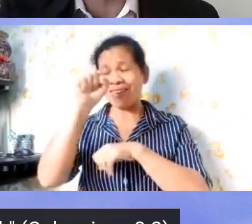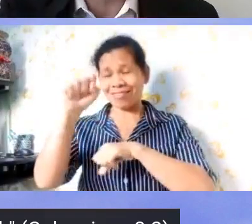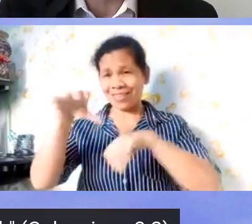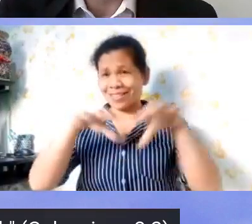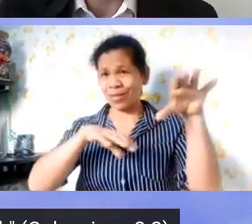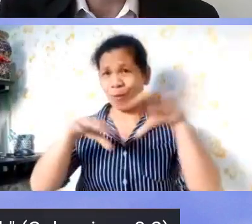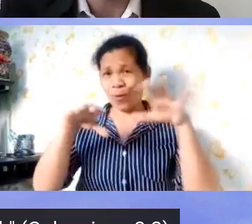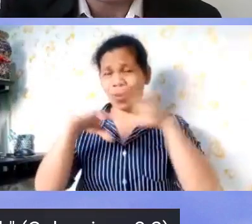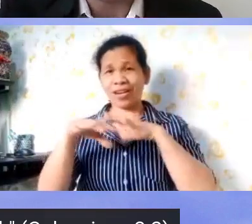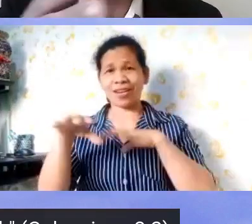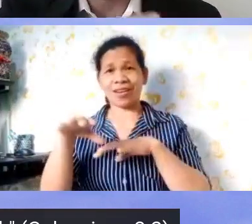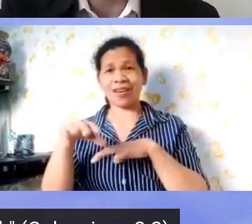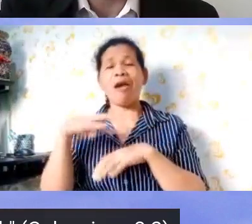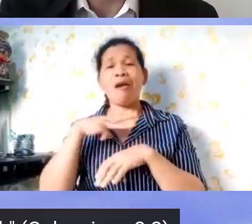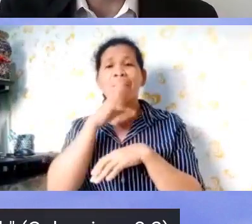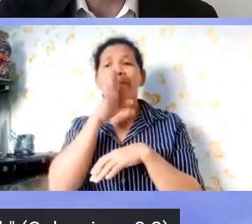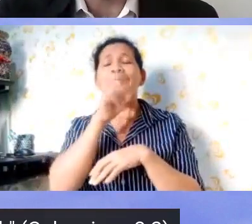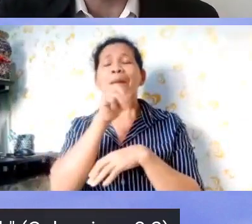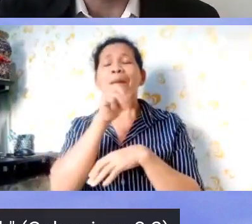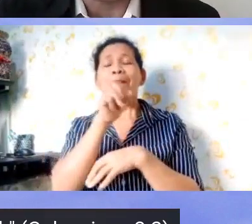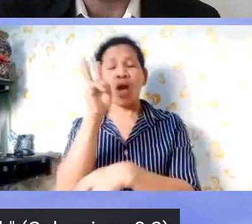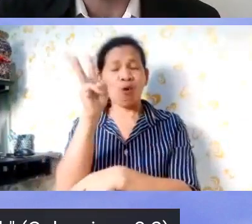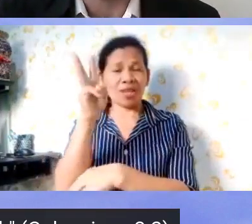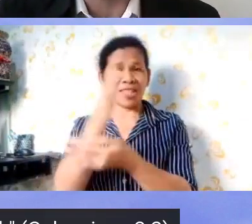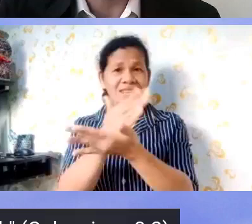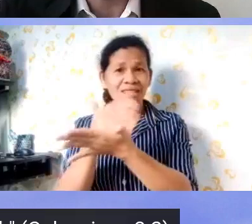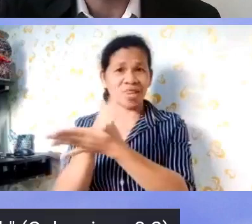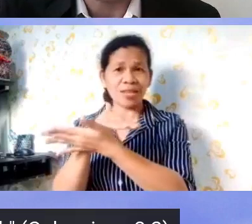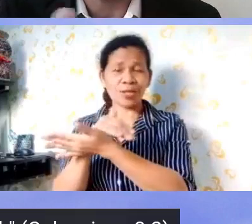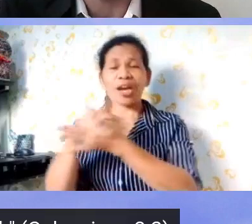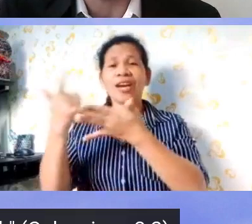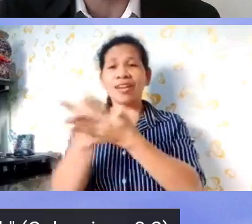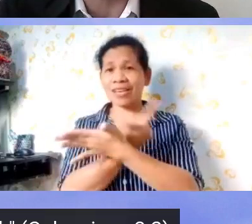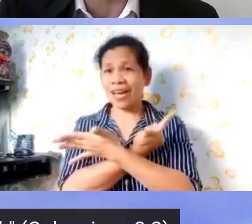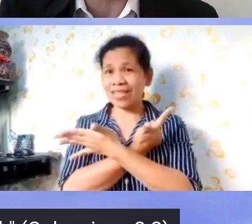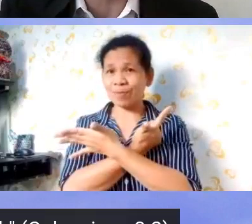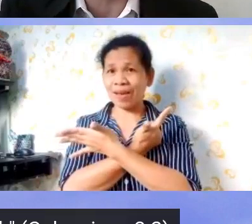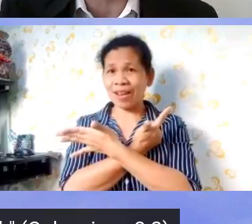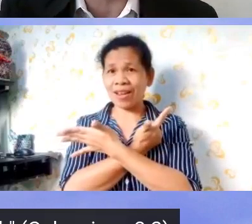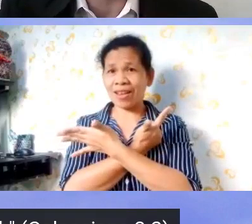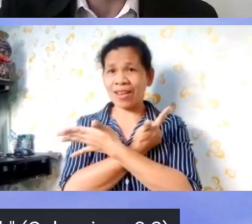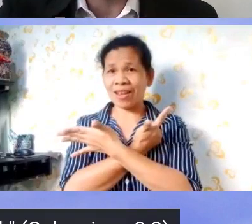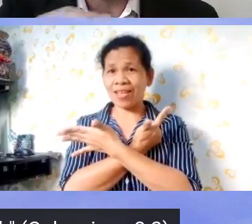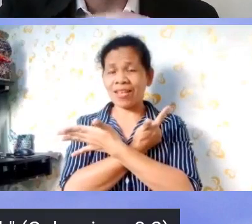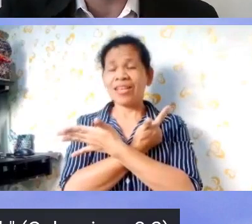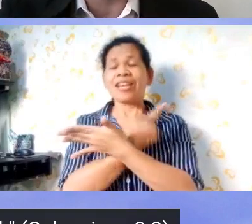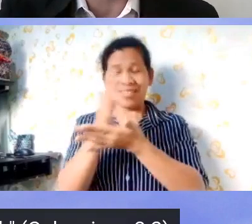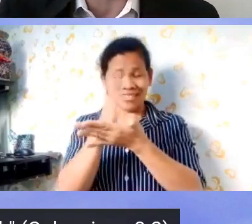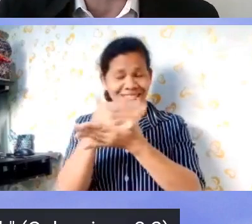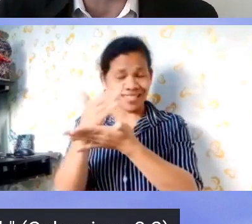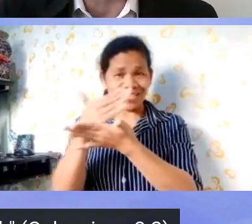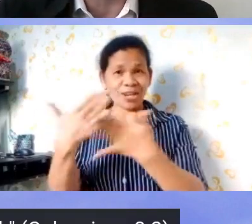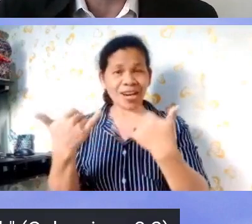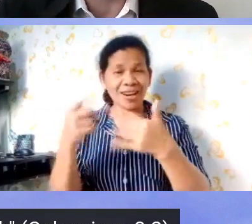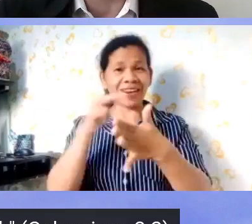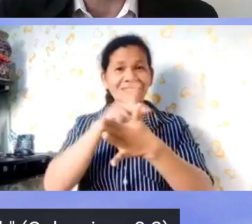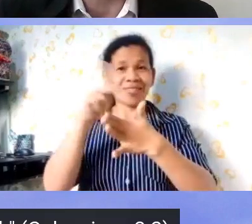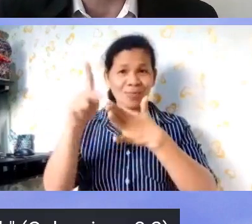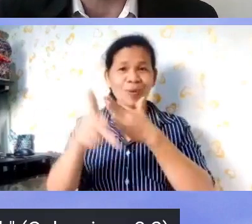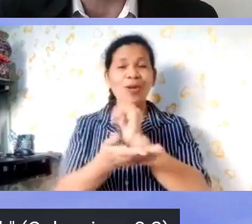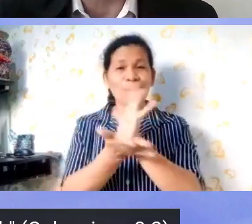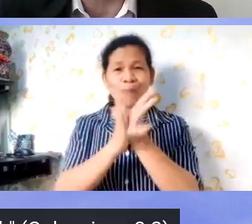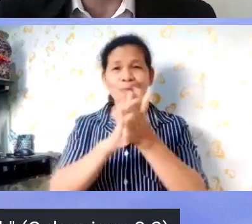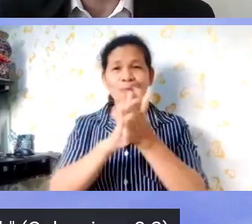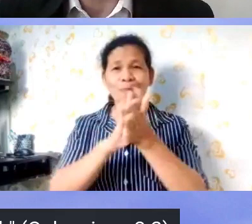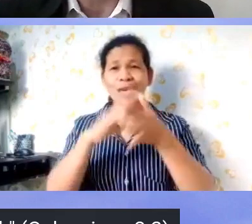witness. Share yung gospel, share the link of our program, lalo pong tatatag ang